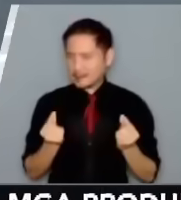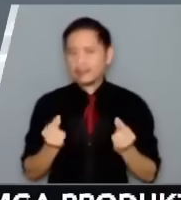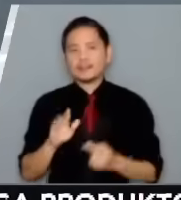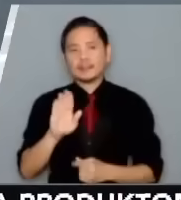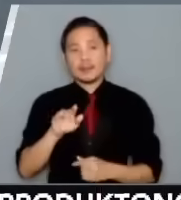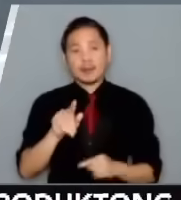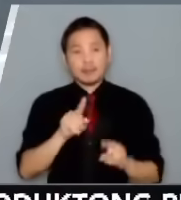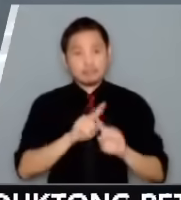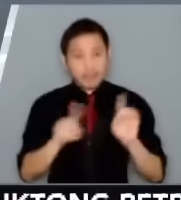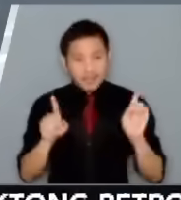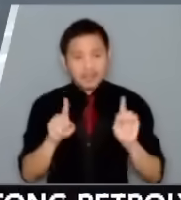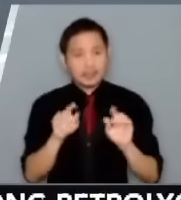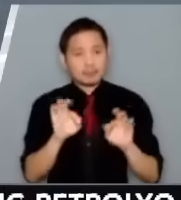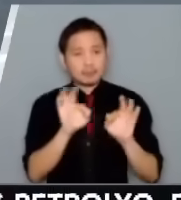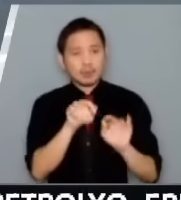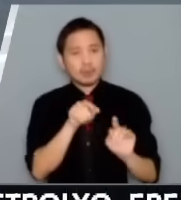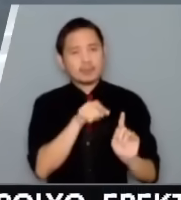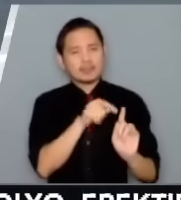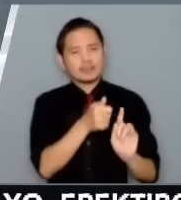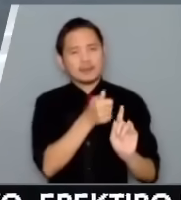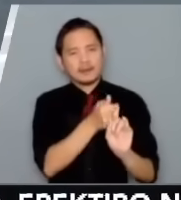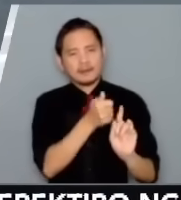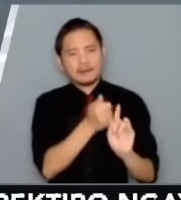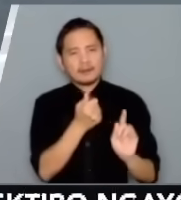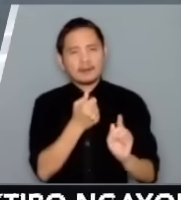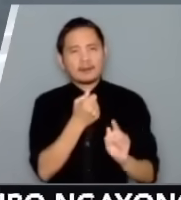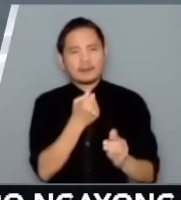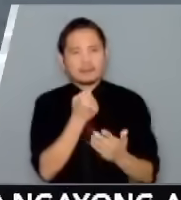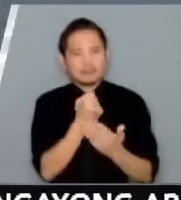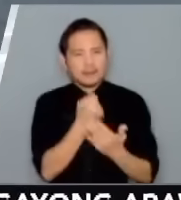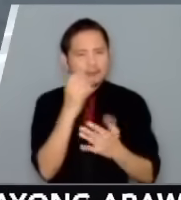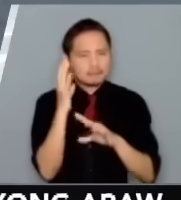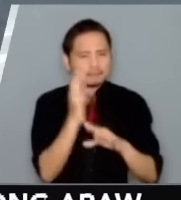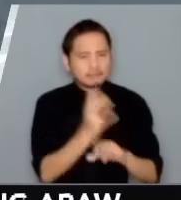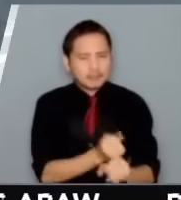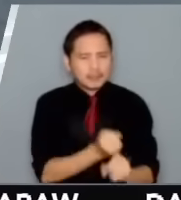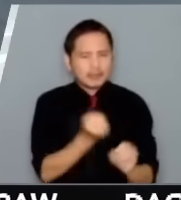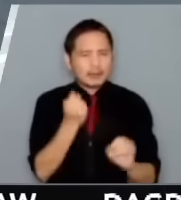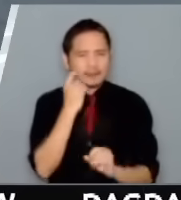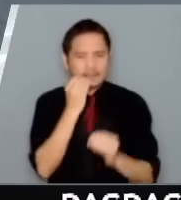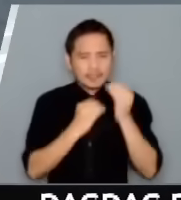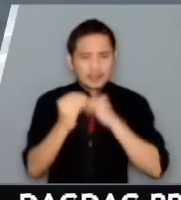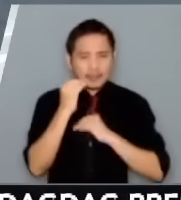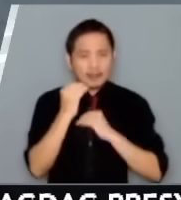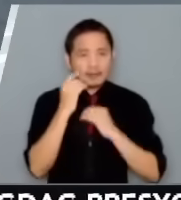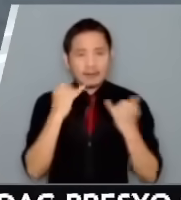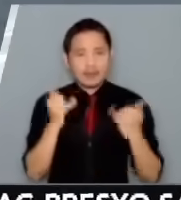nilang kumain at kumita ng pera. Kaya sa ngayon, tuloy daw muna ang biyahe.